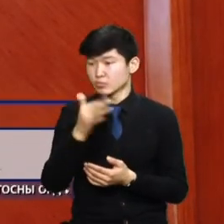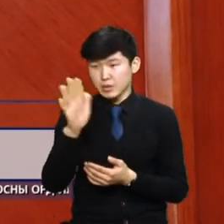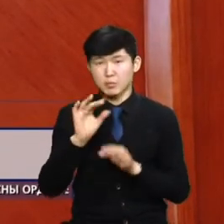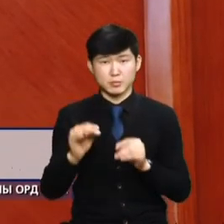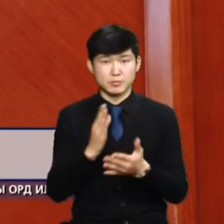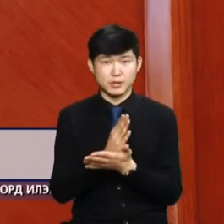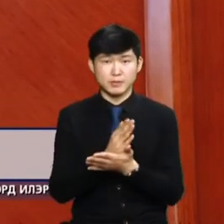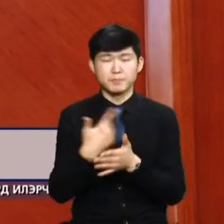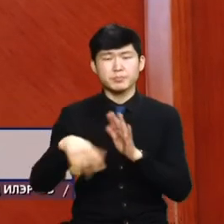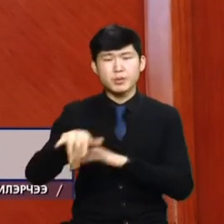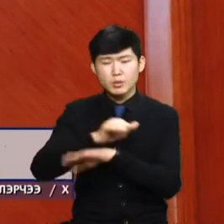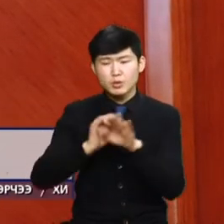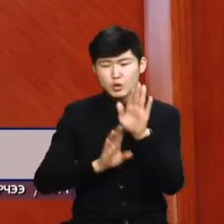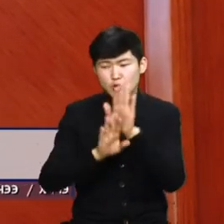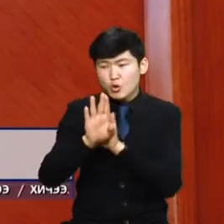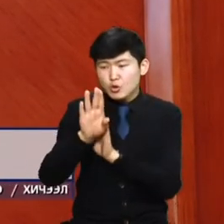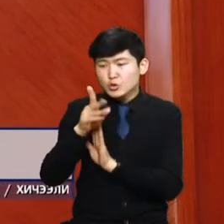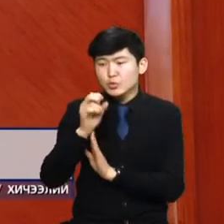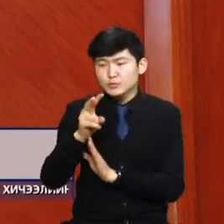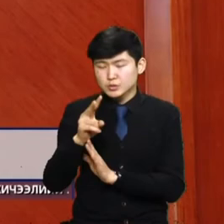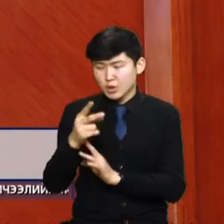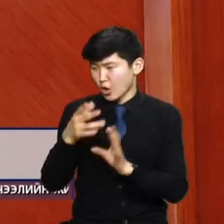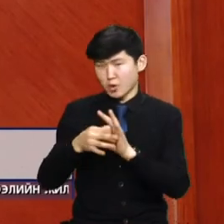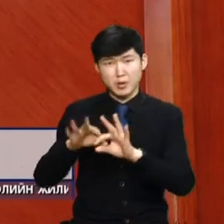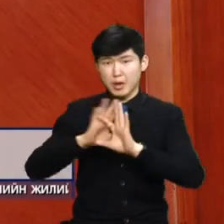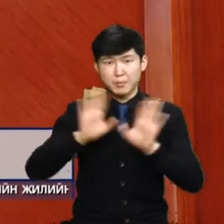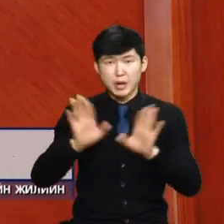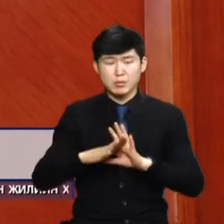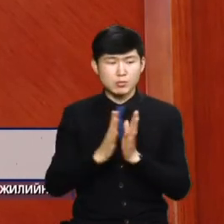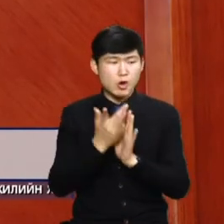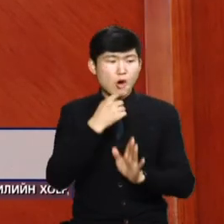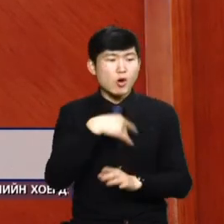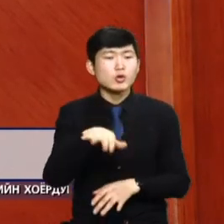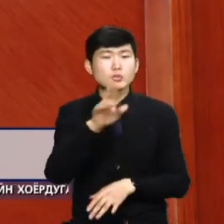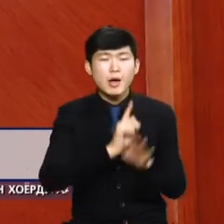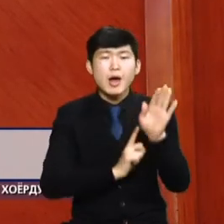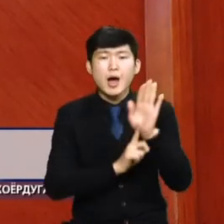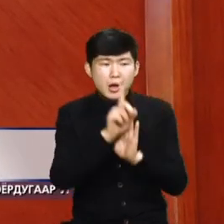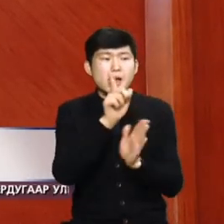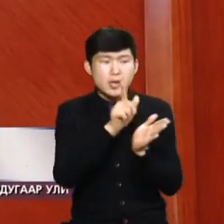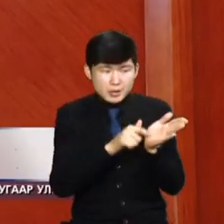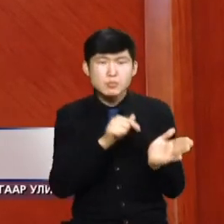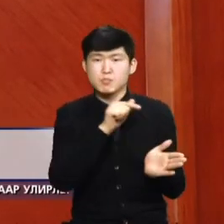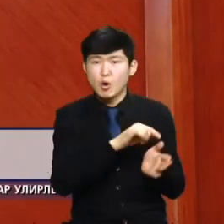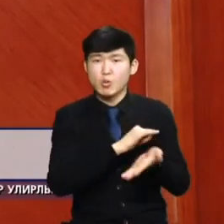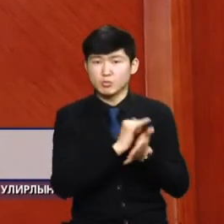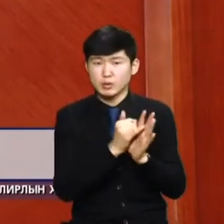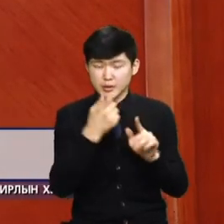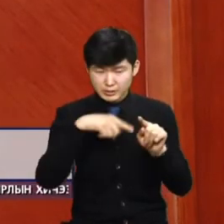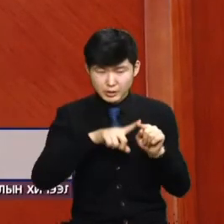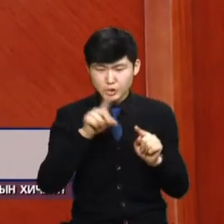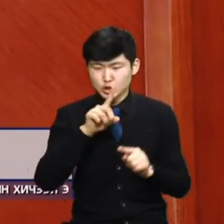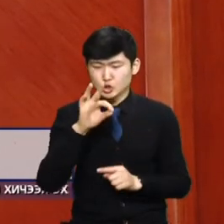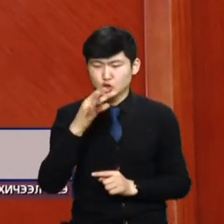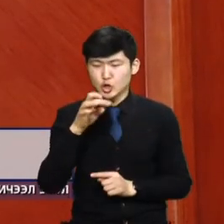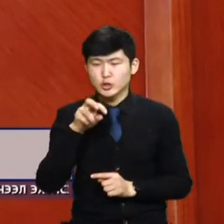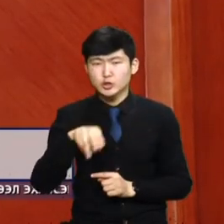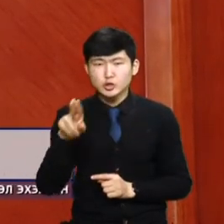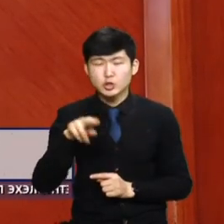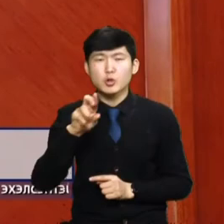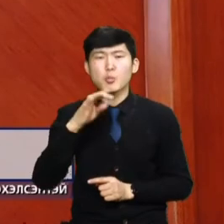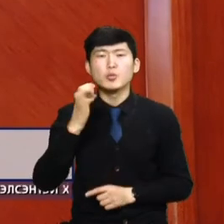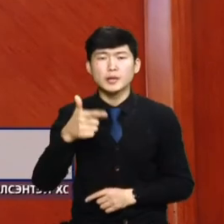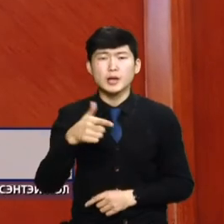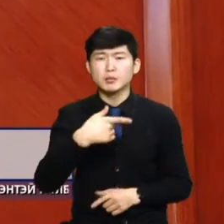ер нь одоо сулган сангаар харахад хөгжлийн төвчнөөс үл хамааран ерөөсөө одоо эмгэгтэйчүүд октод анхдаг хэрэгцээ гэдэг утгаараа ялангуяа зорилттой бүлгийн хувьд бол энийг